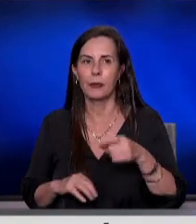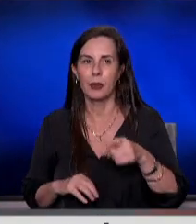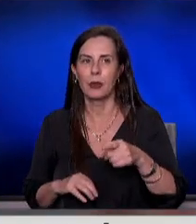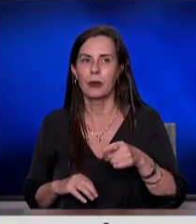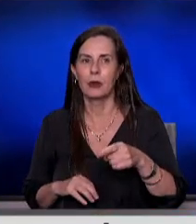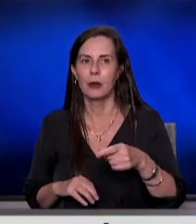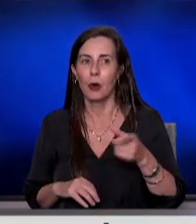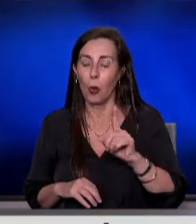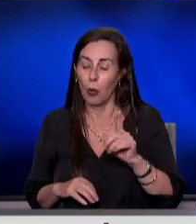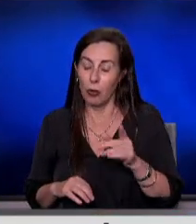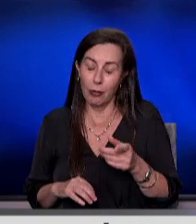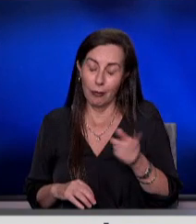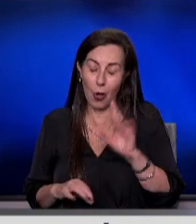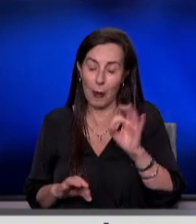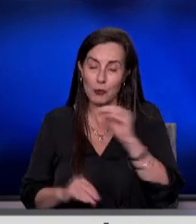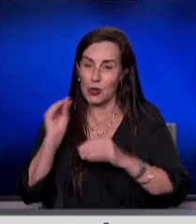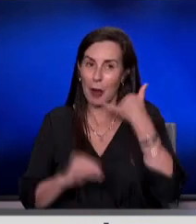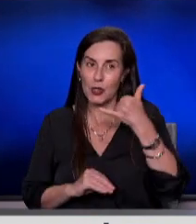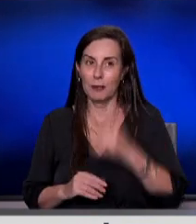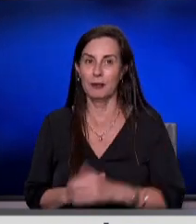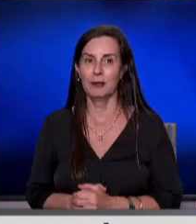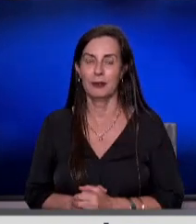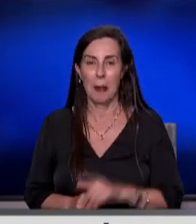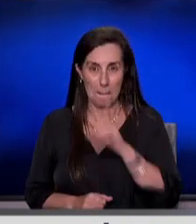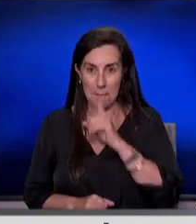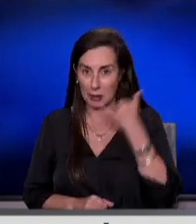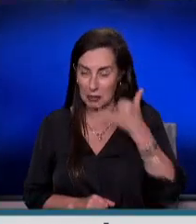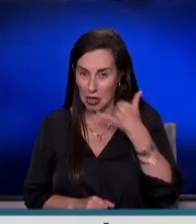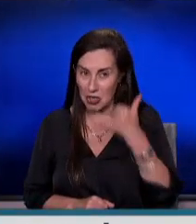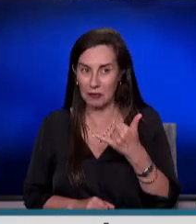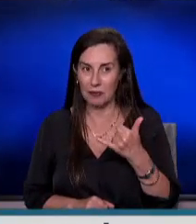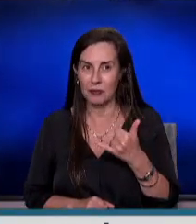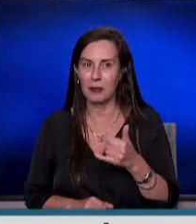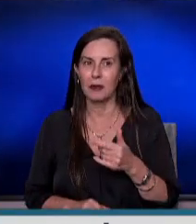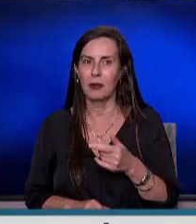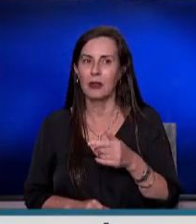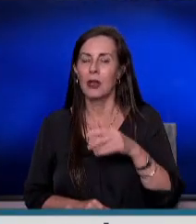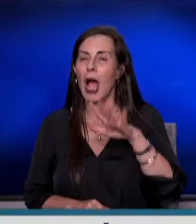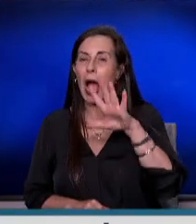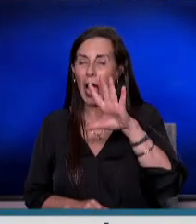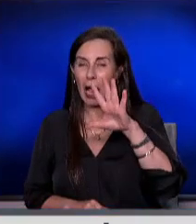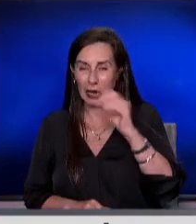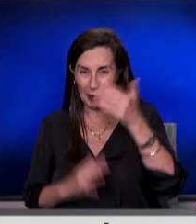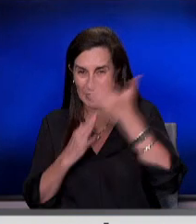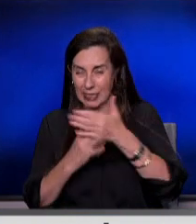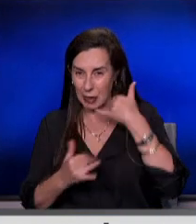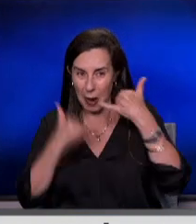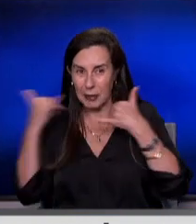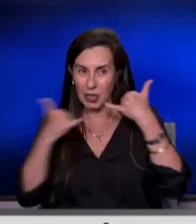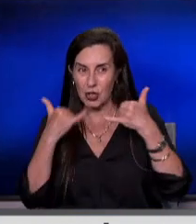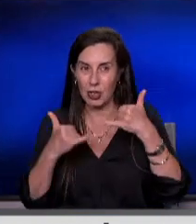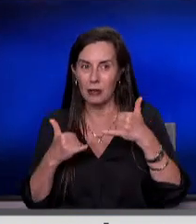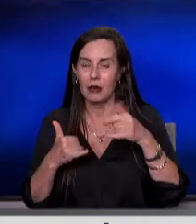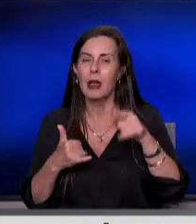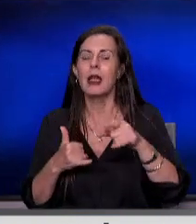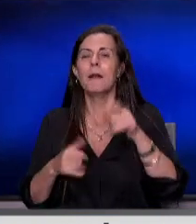החנויר הוא לא כל כך חם, כן, פושר. כלומר, מעט מתקשרים. כן. אגב, כמעט 50% מהפניות